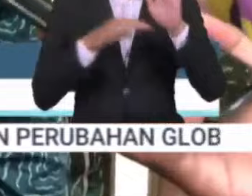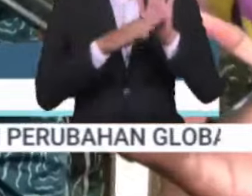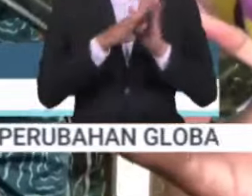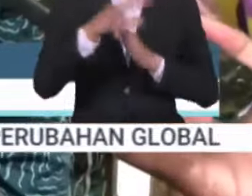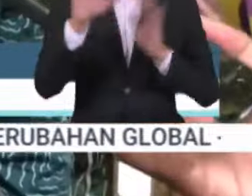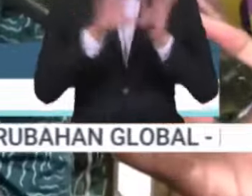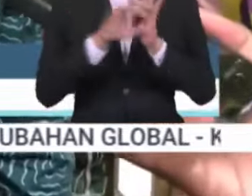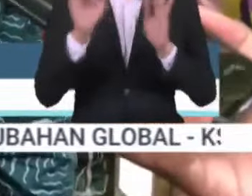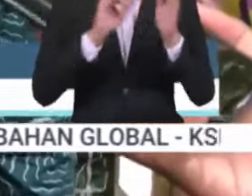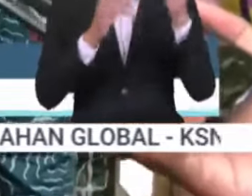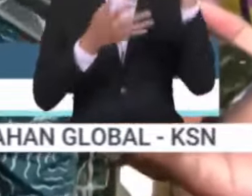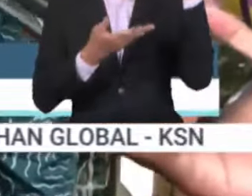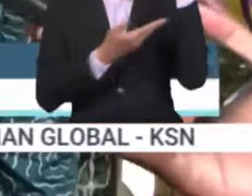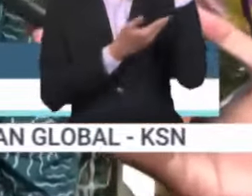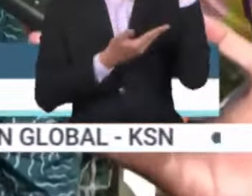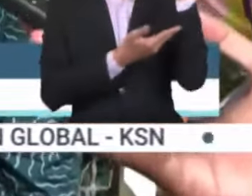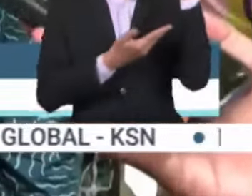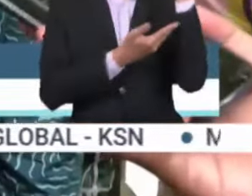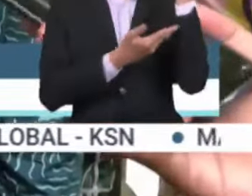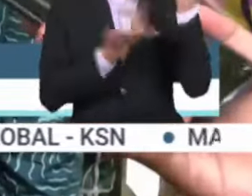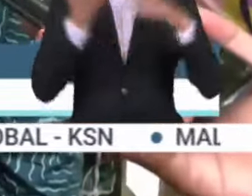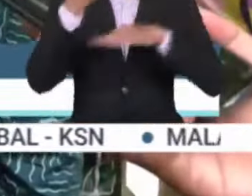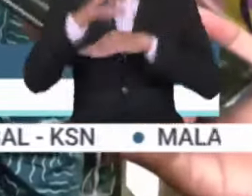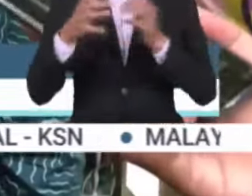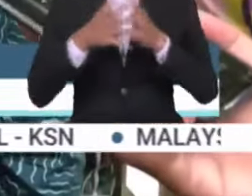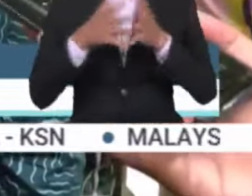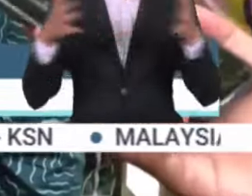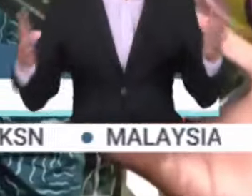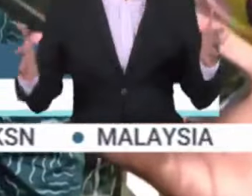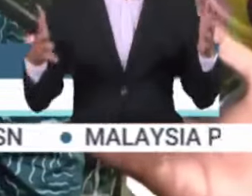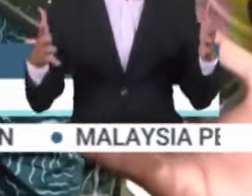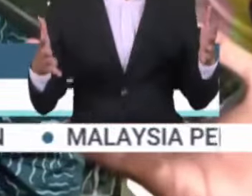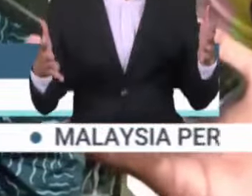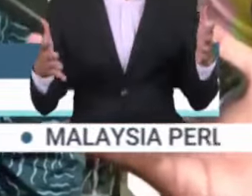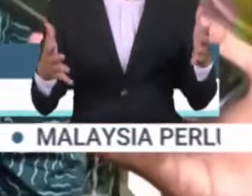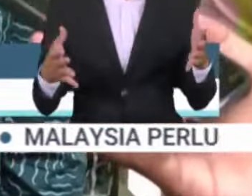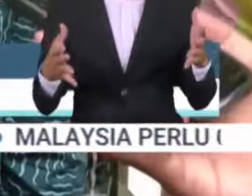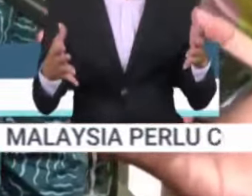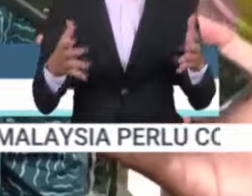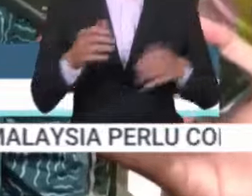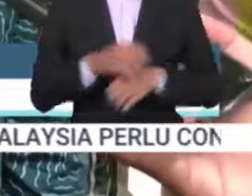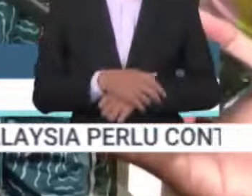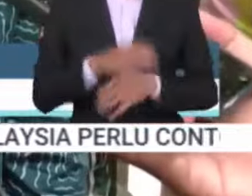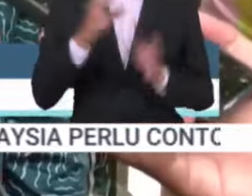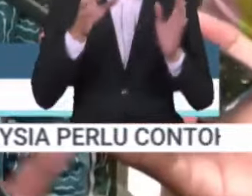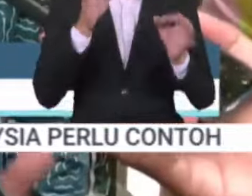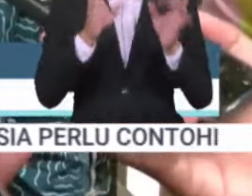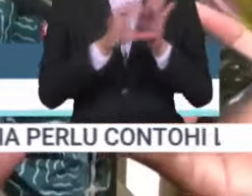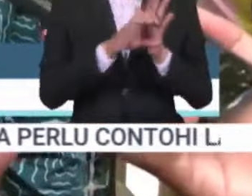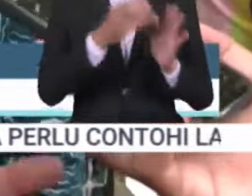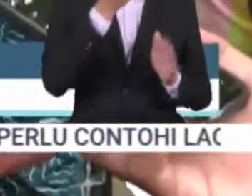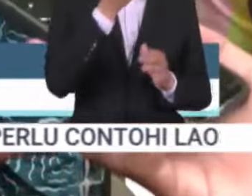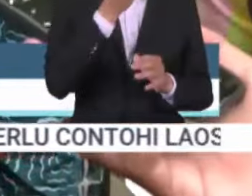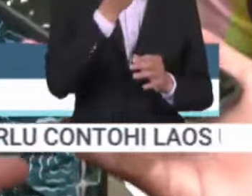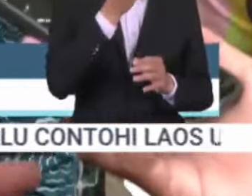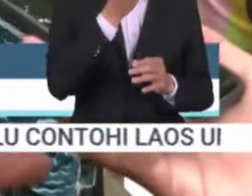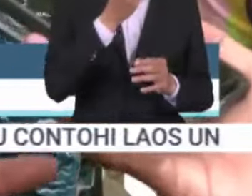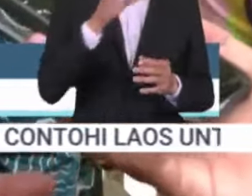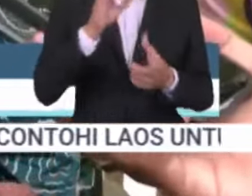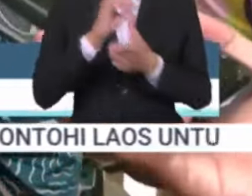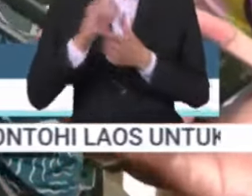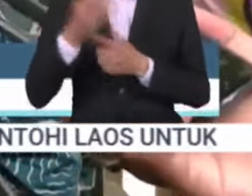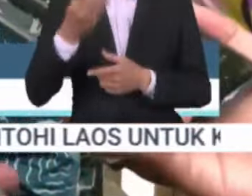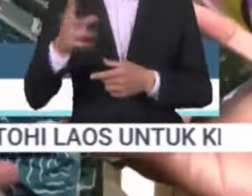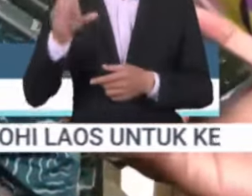Macam kelapa sawit lah, kalau kita boleh ekspor begitunya banyak, jadi application macam-macam ada. Food, non-food. Non-food ni macam-macam kita buat.